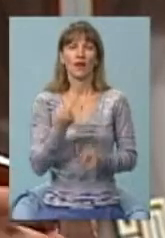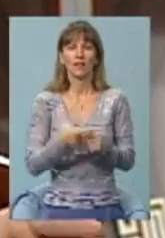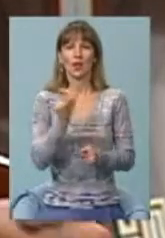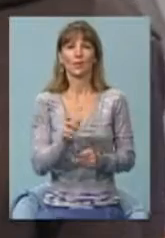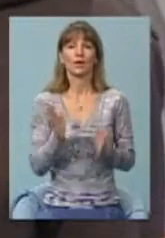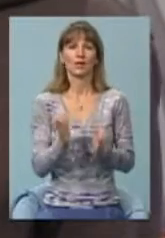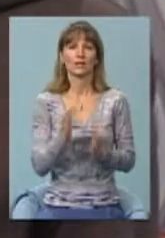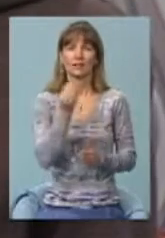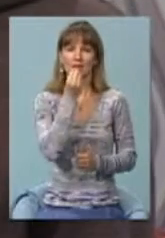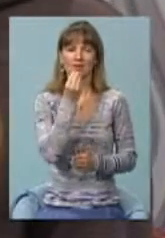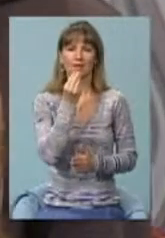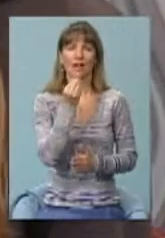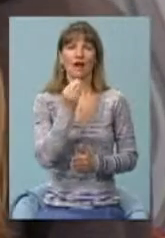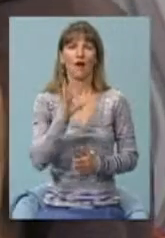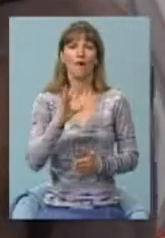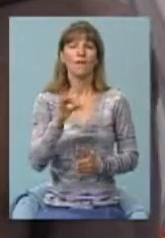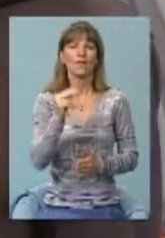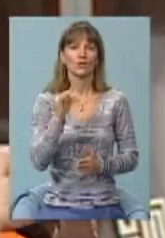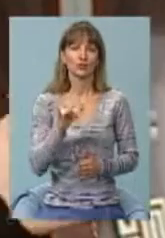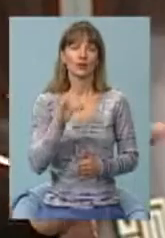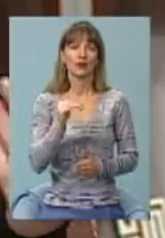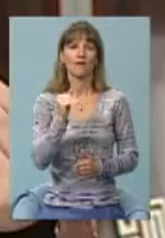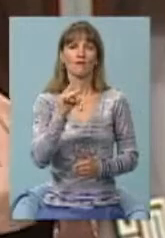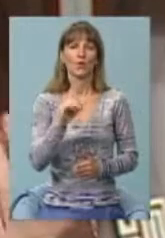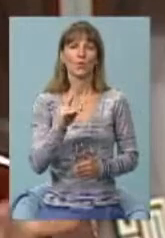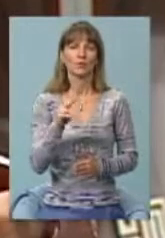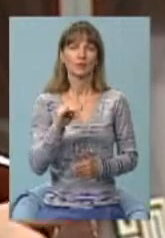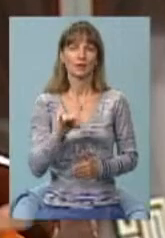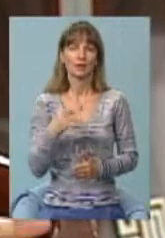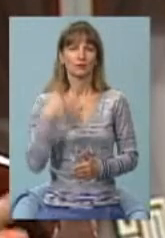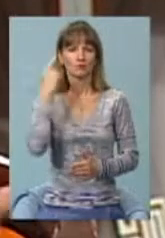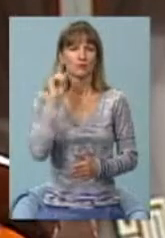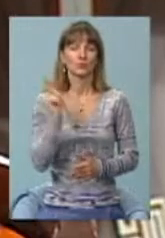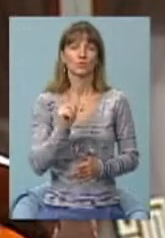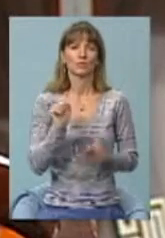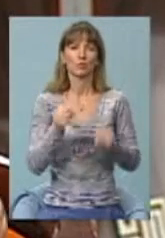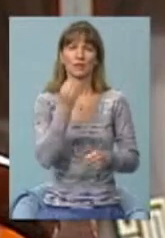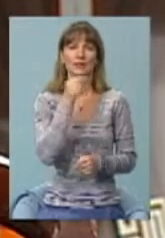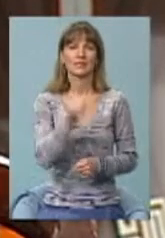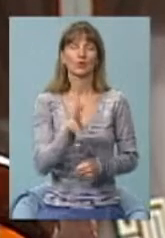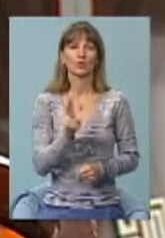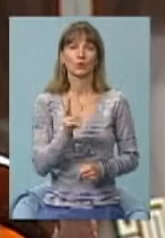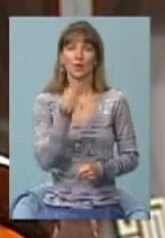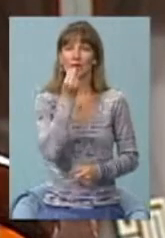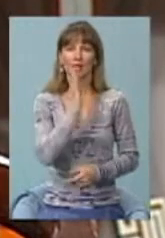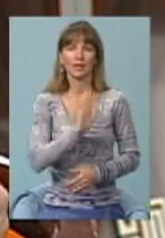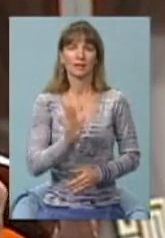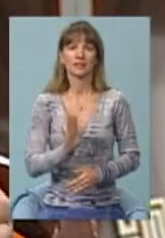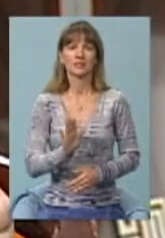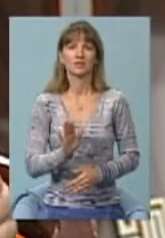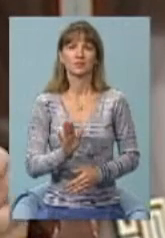більше нічого. Солодощів абсолютно він їсть. Так, мені більше нічого не лізе в голову, що можна їсти тим, хто не їсть